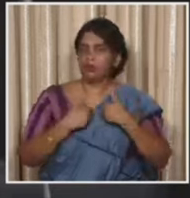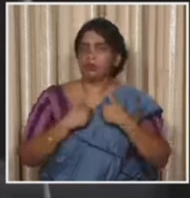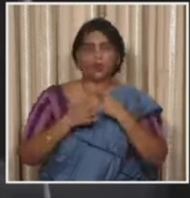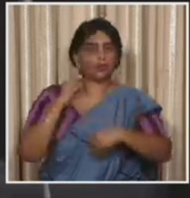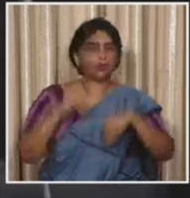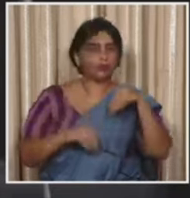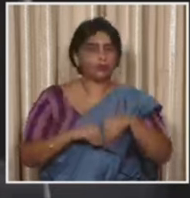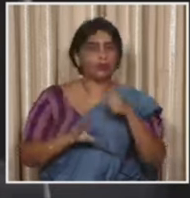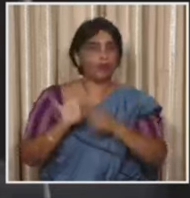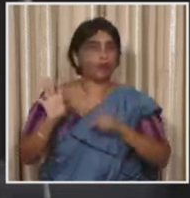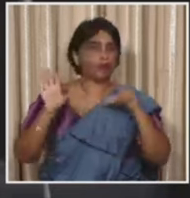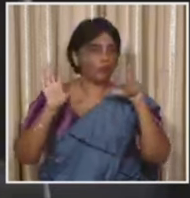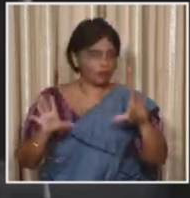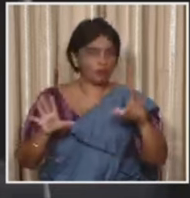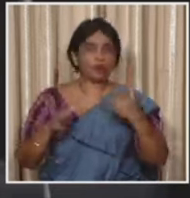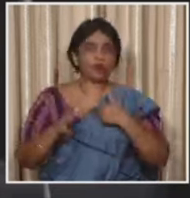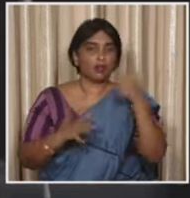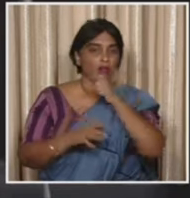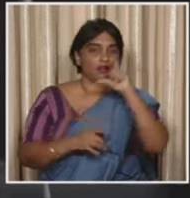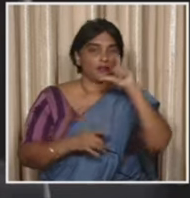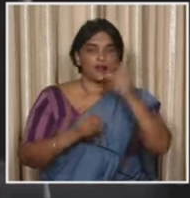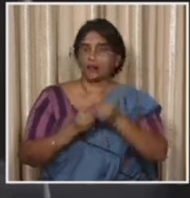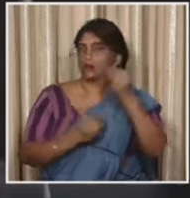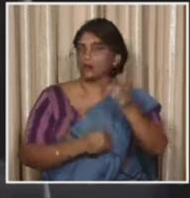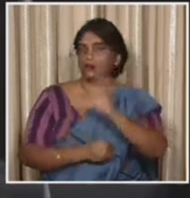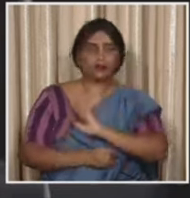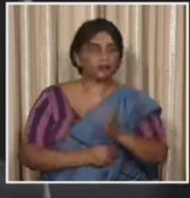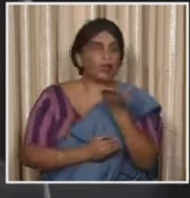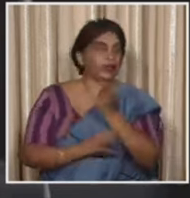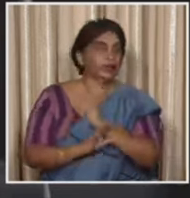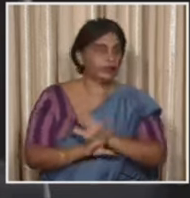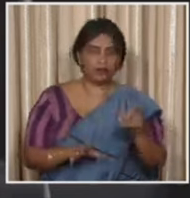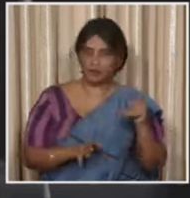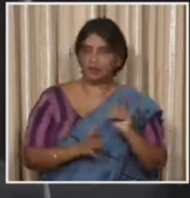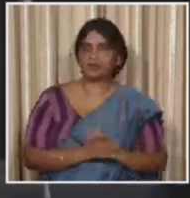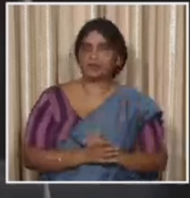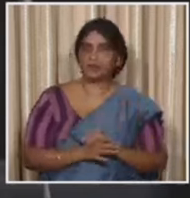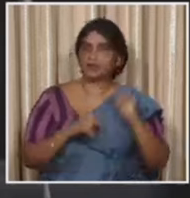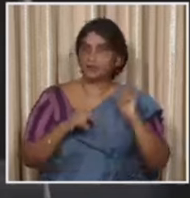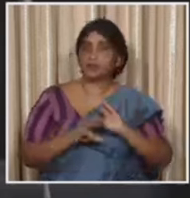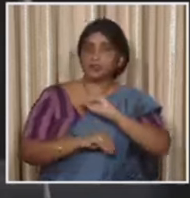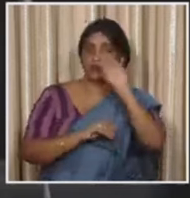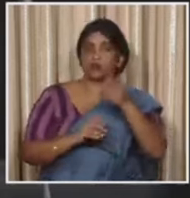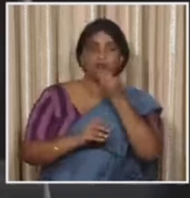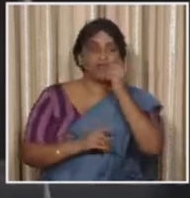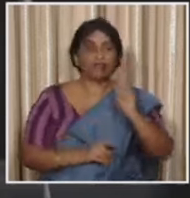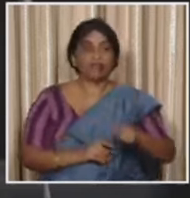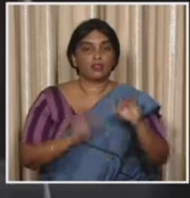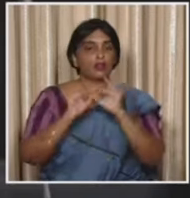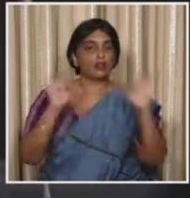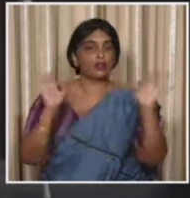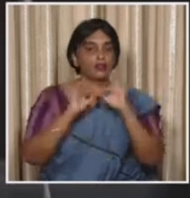දේශපාලනය කරපු අවුරුදු 7ට අරක්කු වීදුරුවක් කාටවත් දුන්නේ නැහැ, කවුරුත් ඉල්ලුවෙත් නැහැ. දැන් වෙසක්කට දල්සලක් දාලා නූඩ්ල්ස්